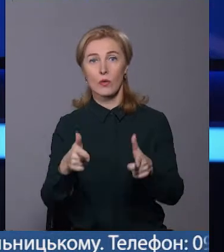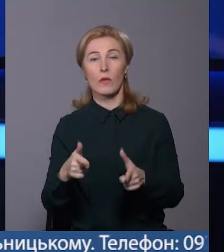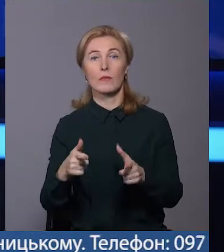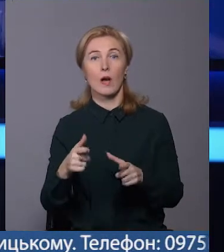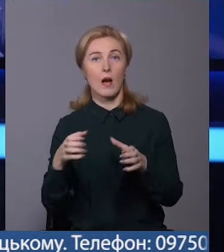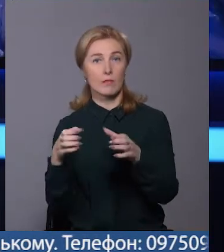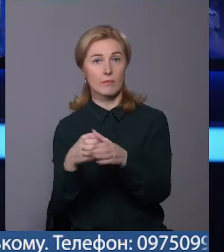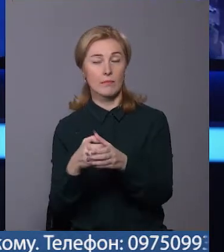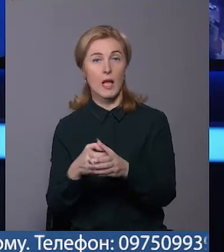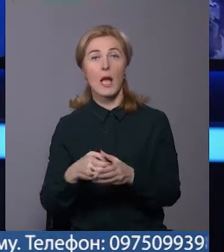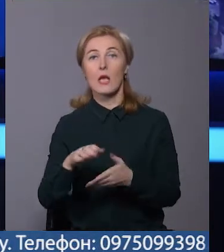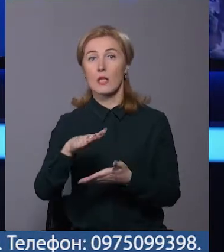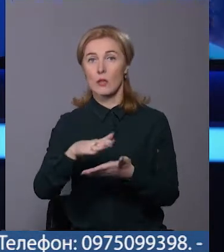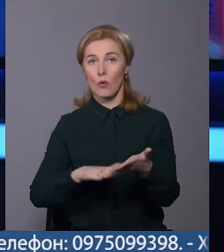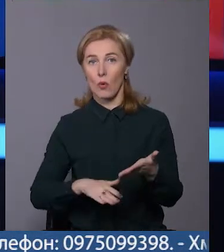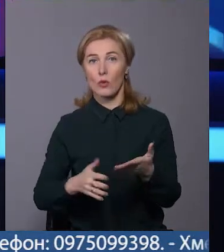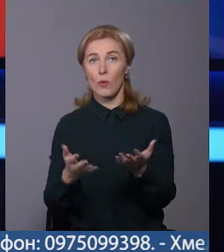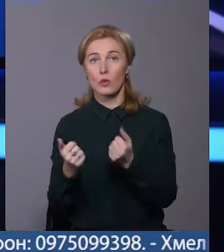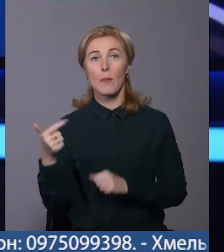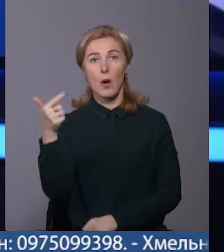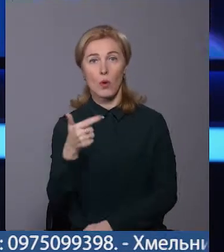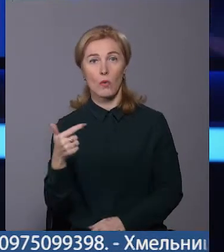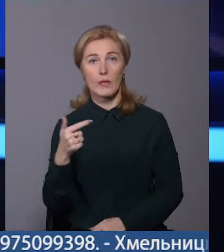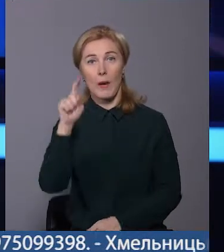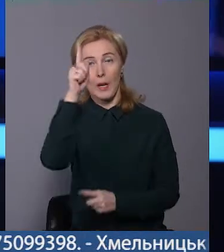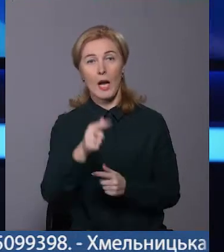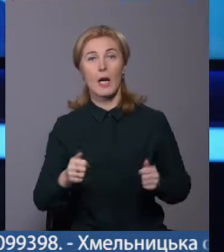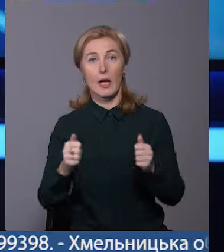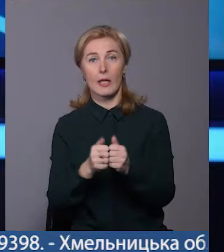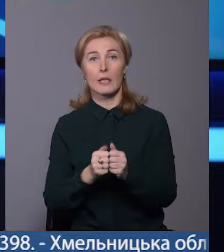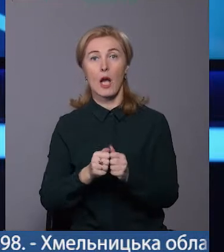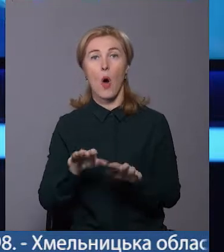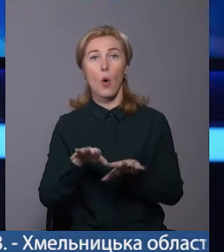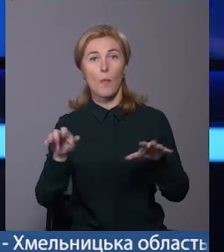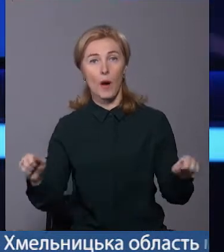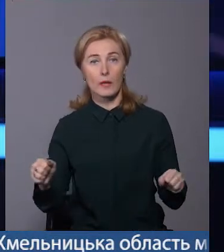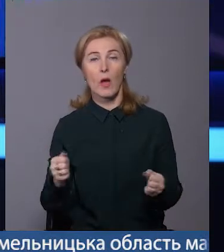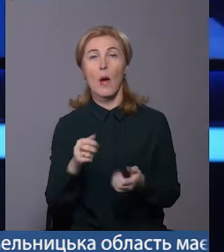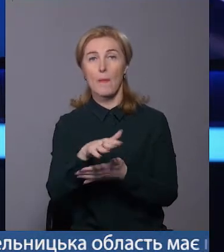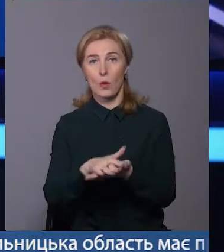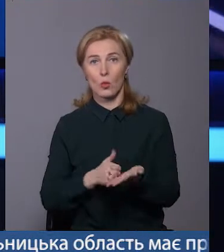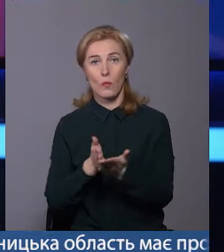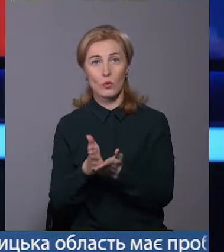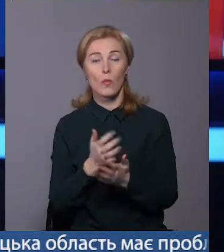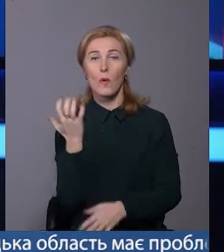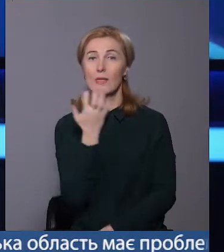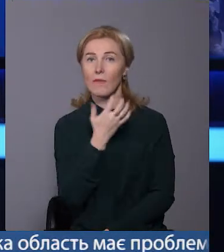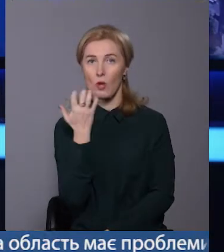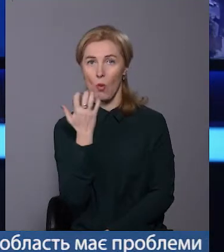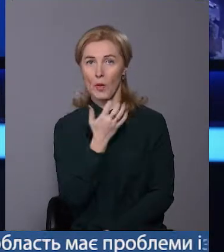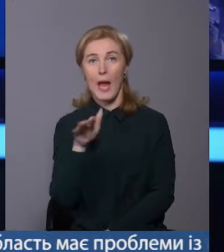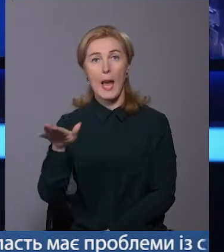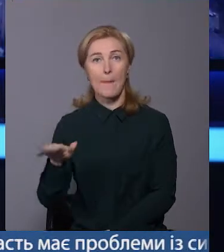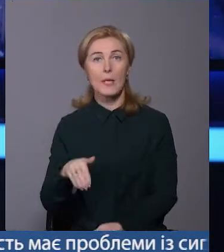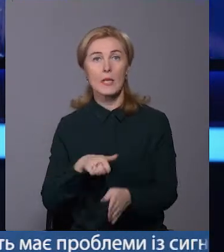Росгвардії. Згодом отримав громадянство країни-окупанта, вищу посаду і продовжив службу у Сімферополі.